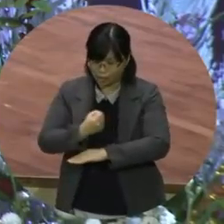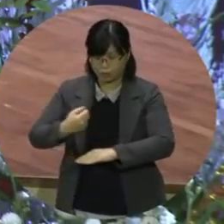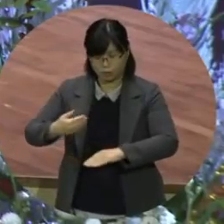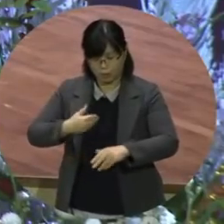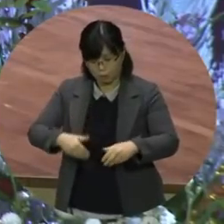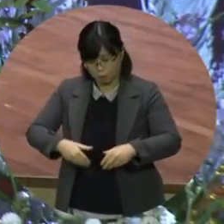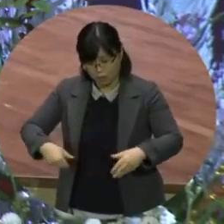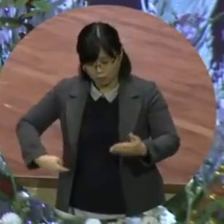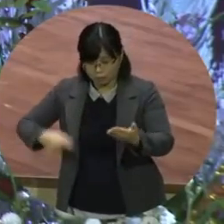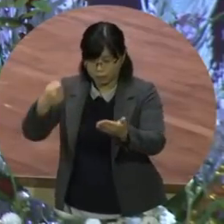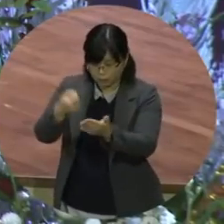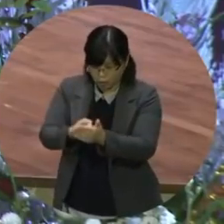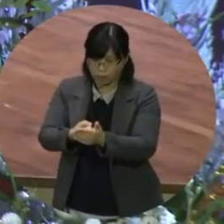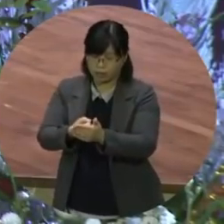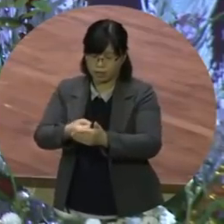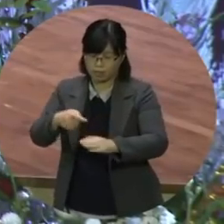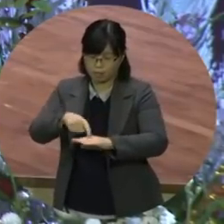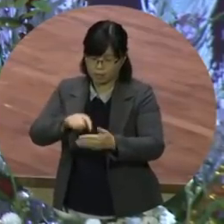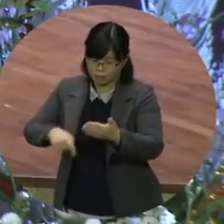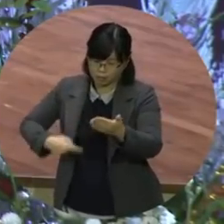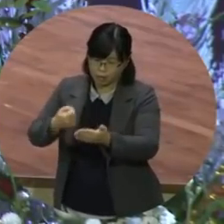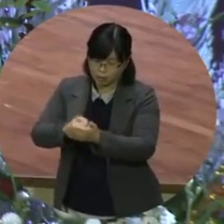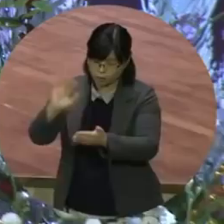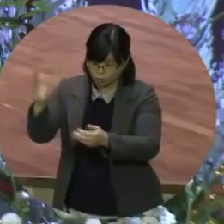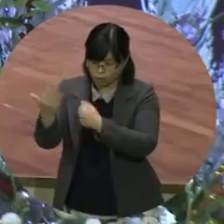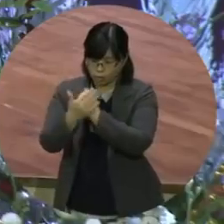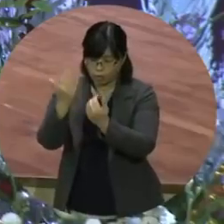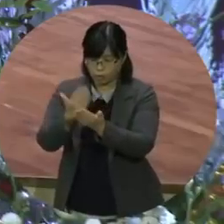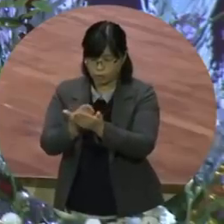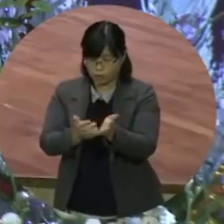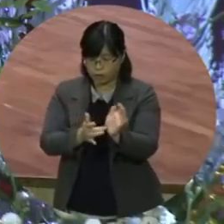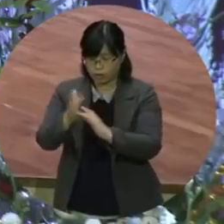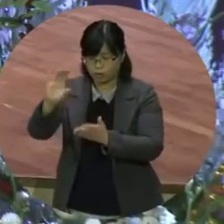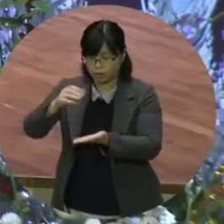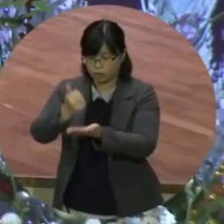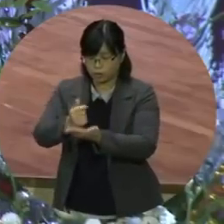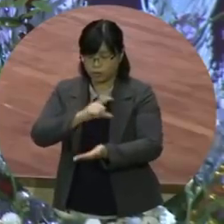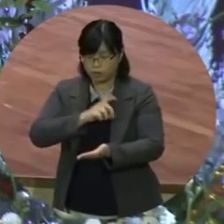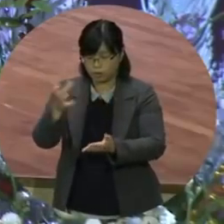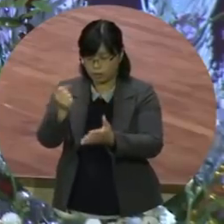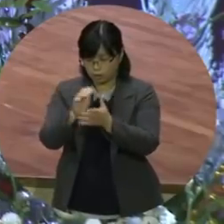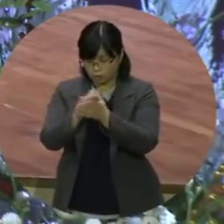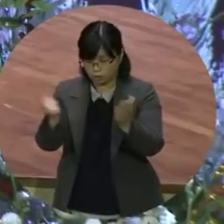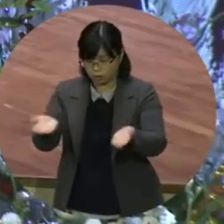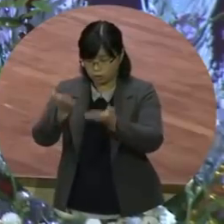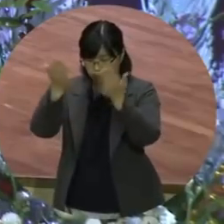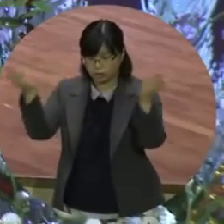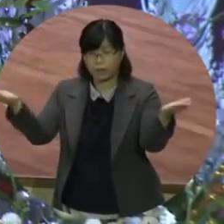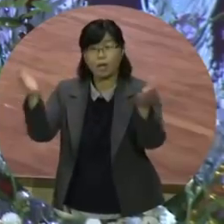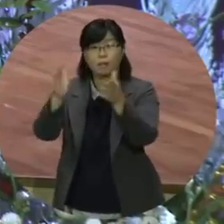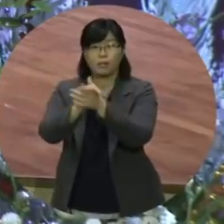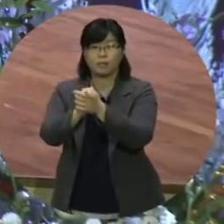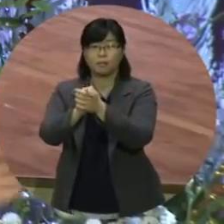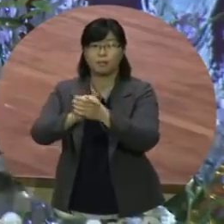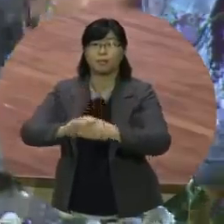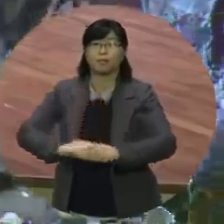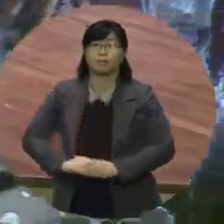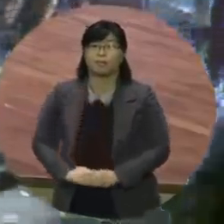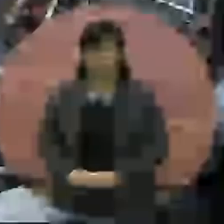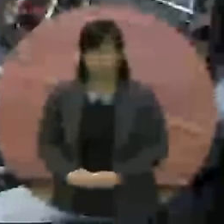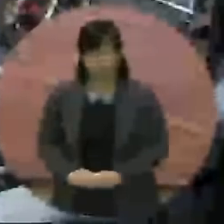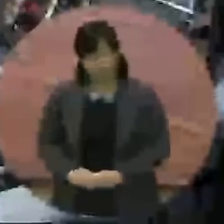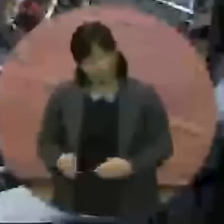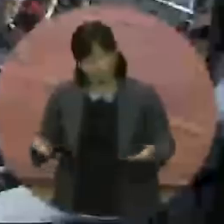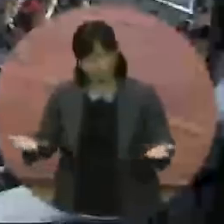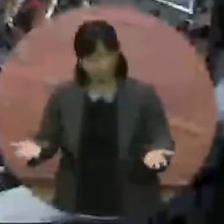충만한 예배가 되게 하여 주옵소서. 예수 그리스도 이름으로 기원드려옵나이다. 아멘.